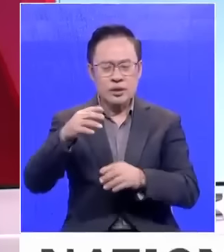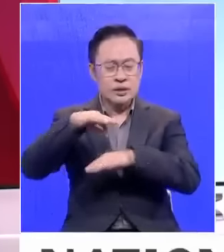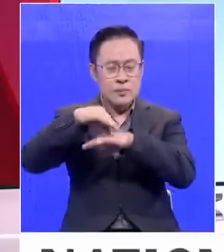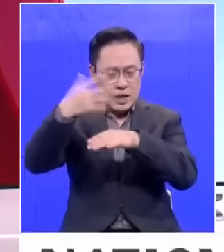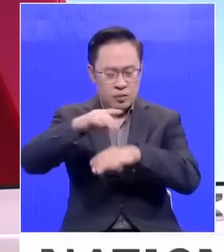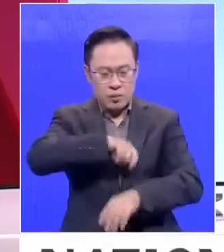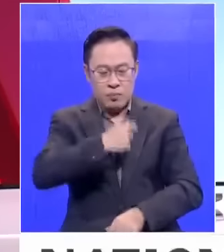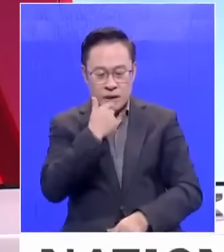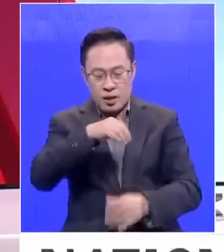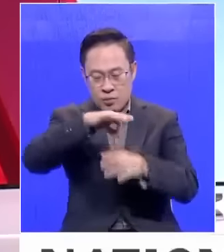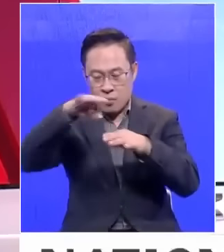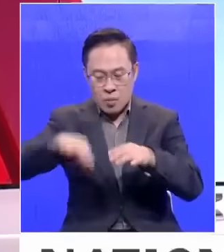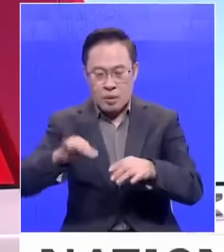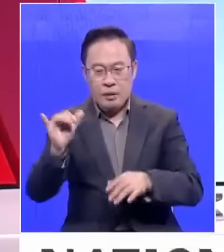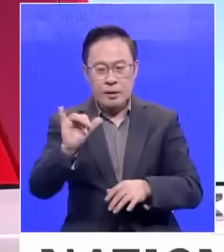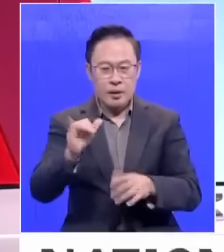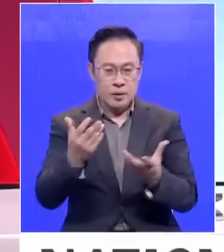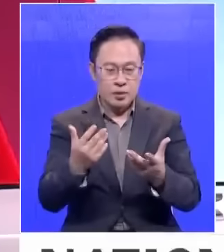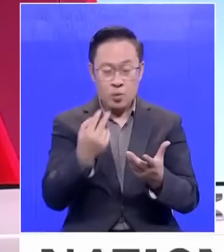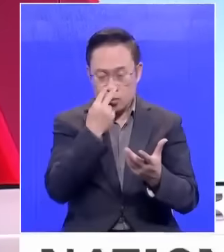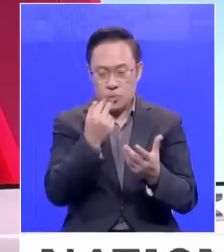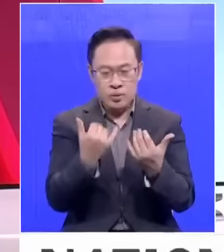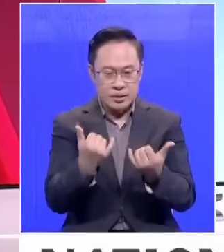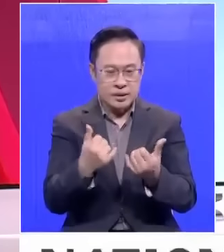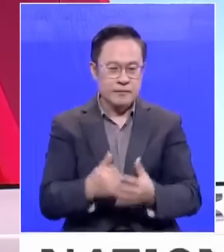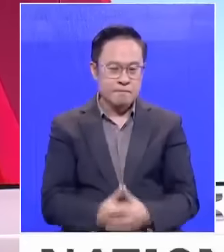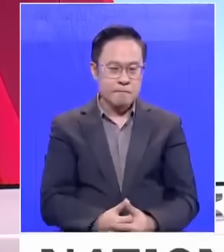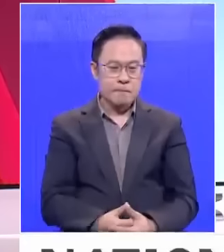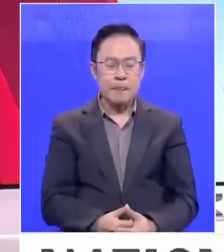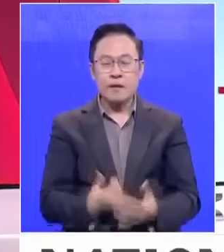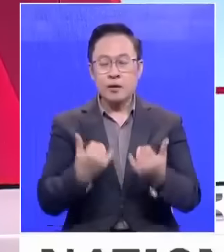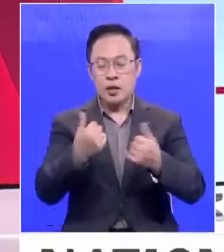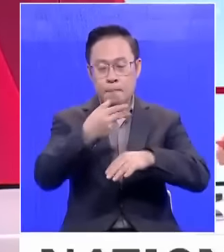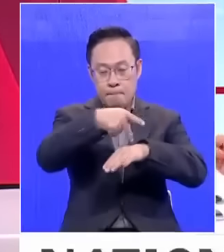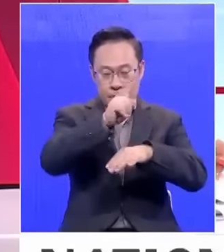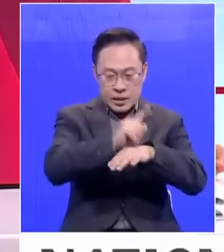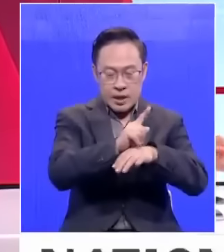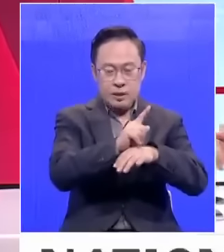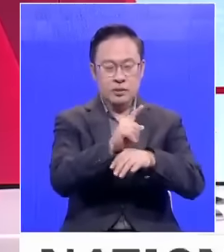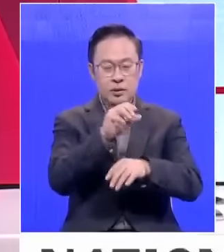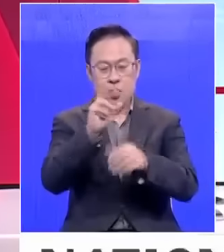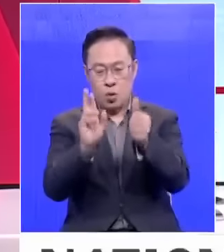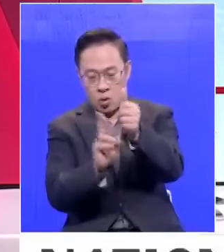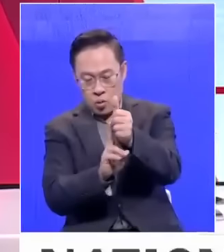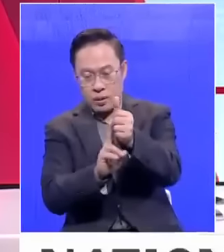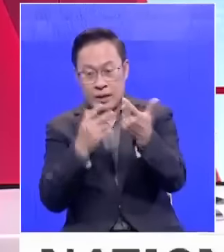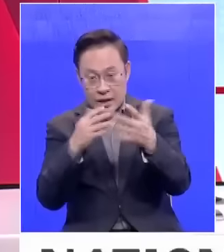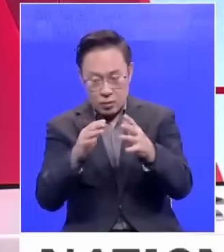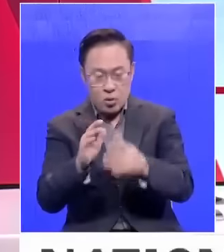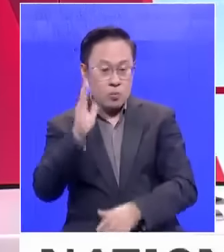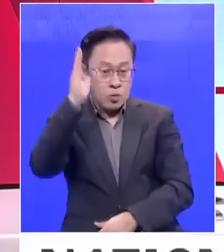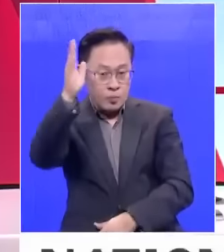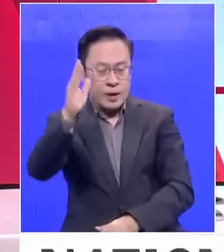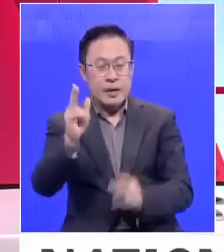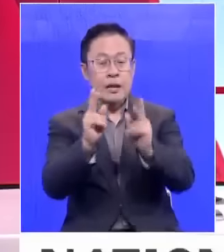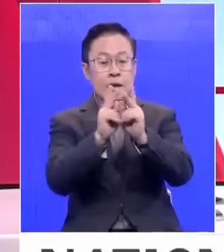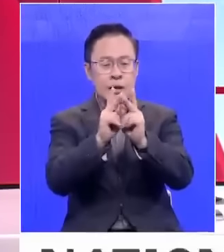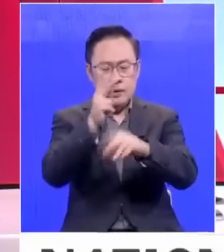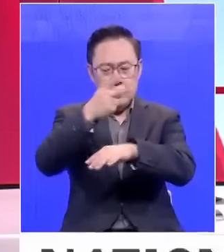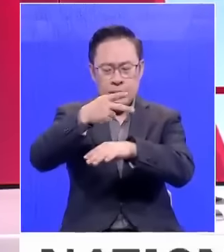เป็นพิธีหรือเปล่ า จับตาดูแต่ที่แน่ๆวันนี้เดี๋ยวเห็นชื่อประธานรองประธานก็พอจะเห็นแล้วพอนับ1 2 3ผมบอกแล้วถ้าไม่4 5